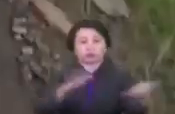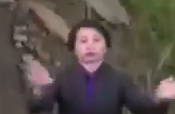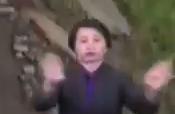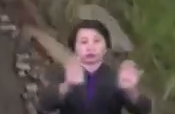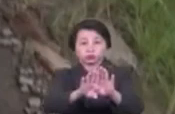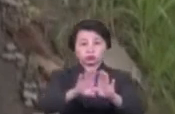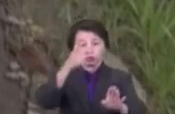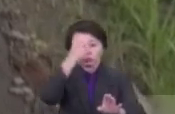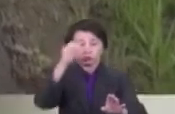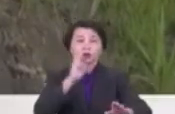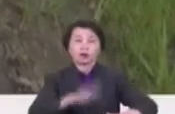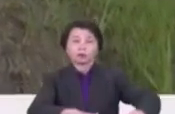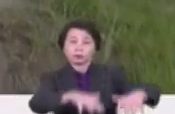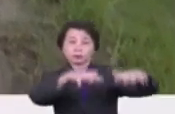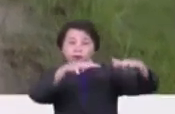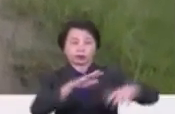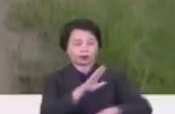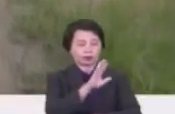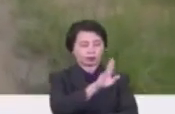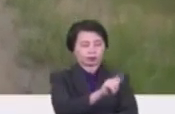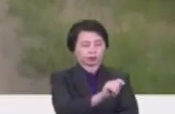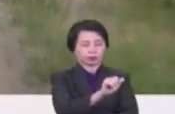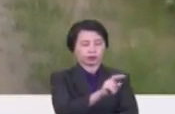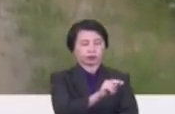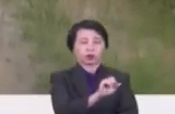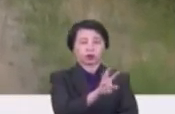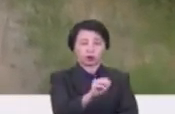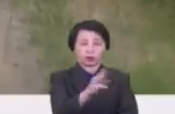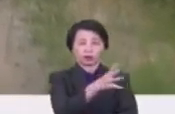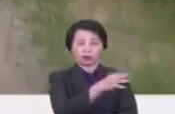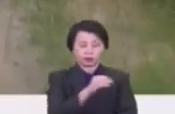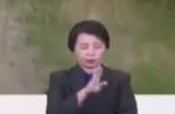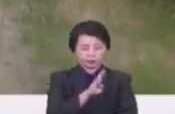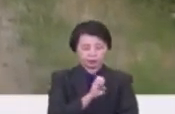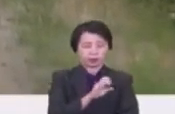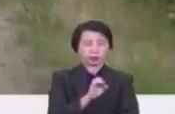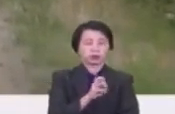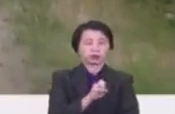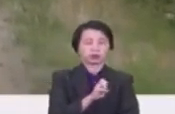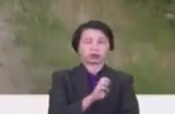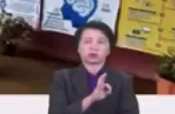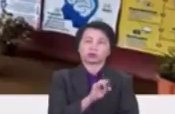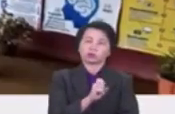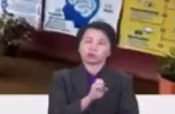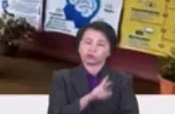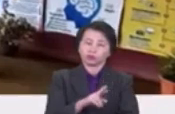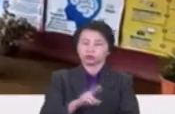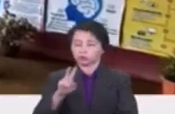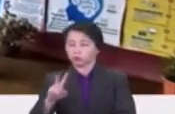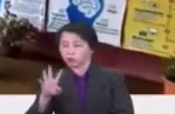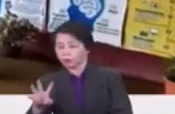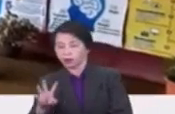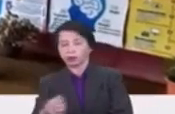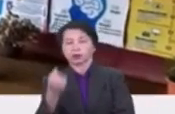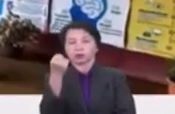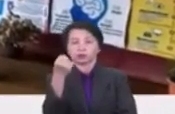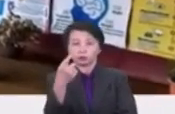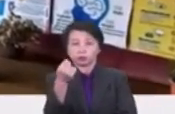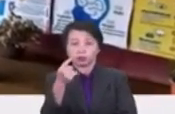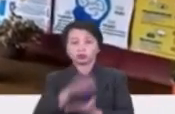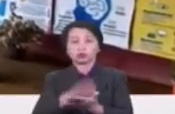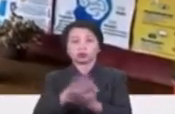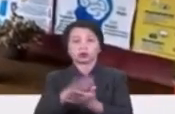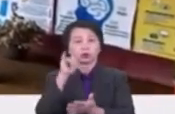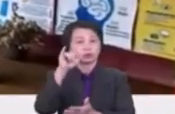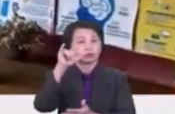berikutan keadaan banjir di daerah Beaufort dan Tenom meningkat kepada 24 berbanding 11 sekolah semalam.